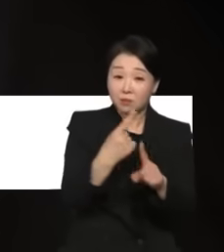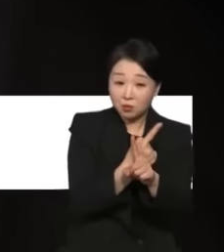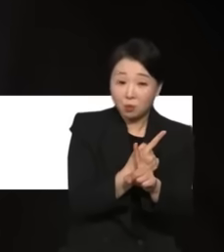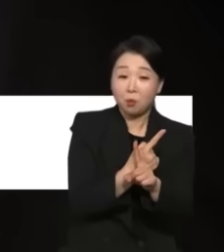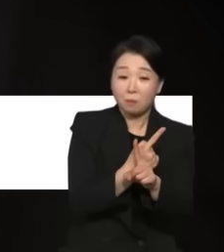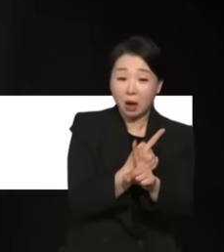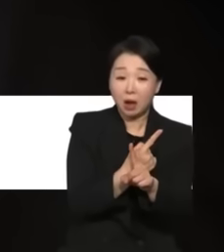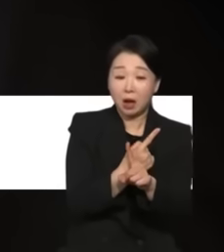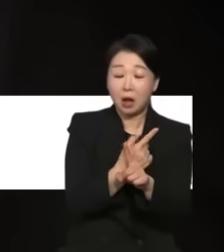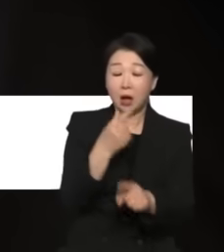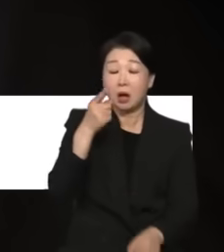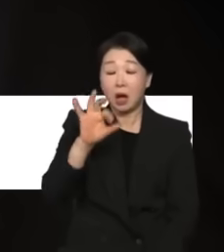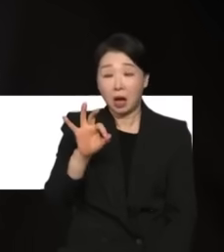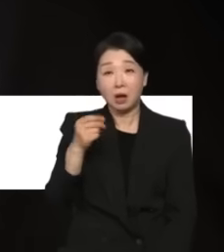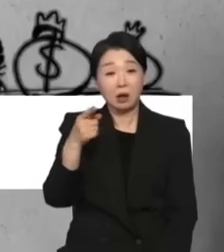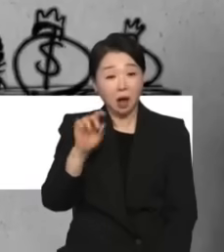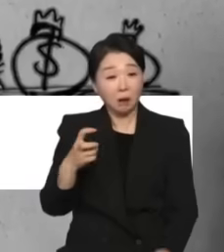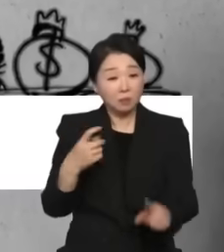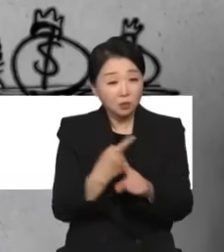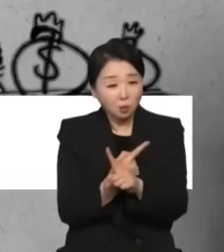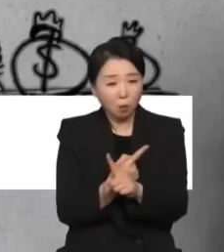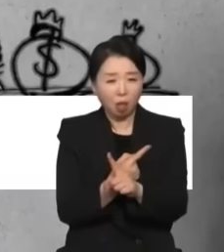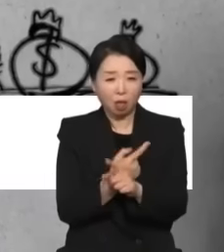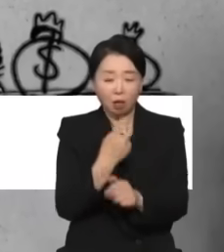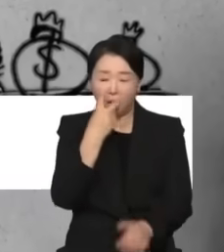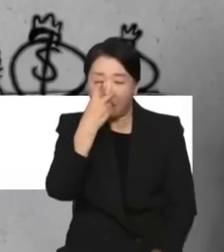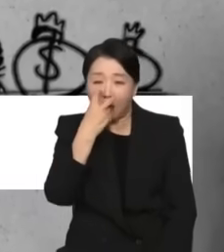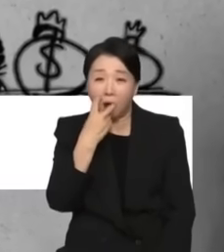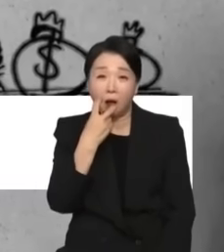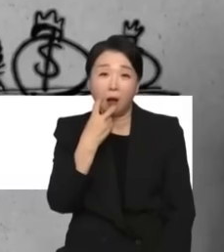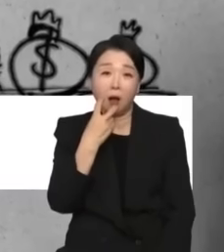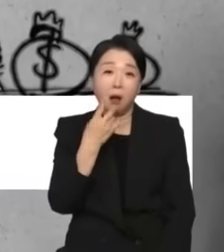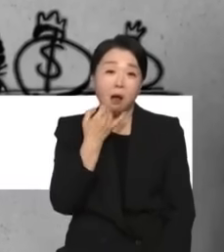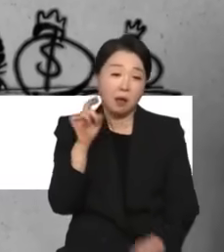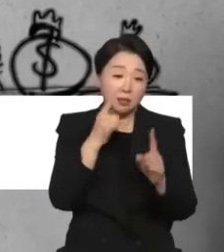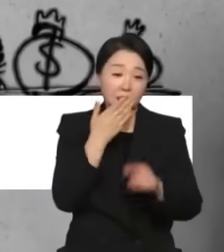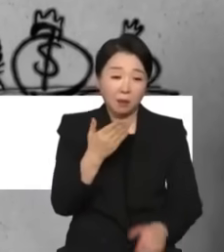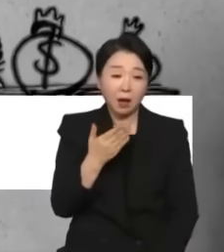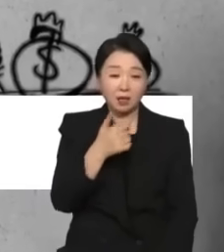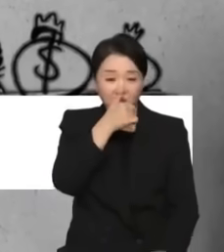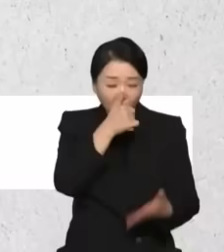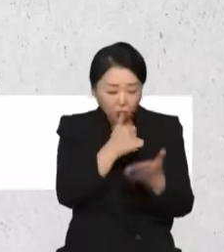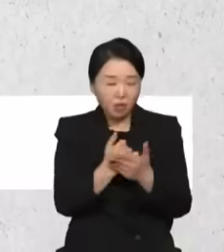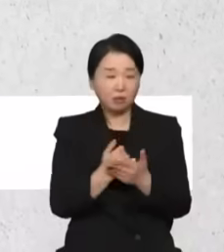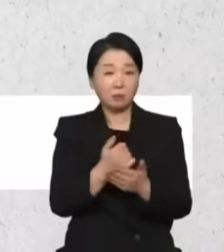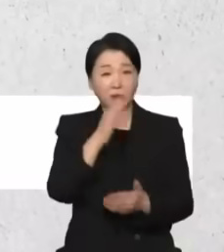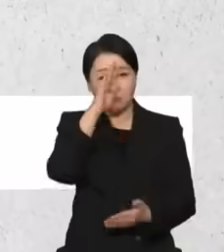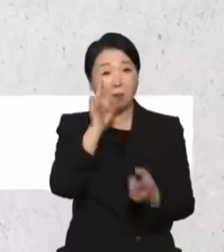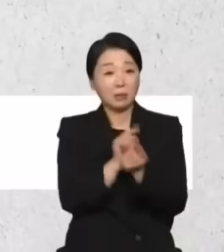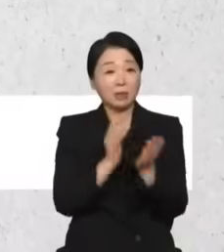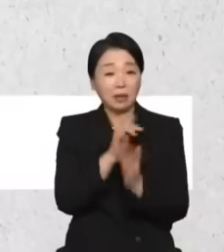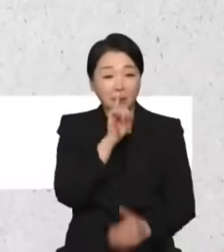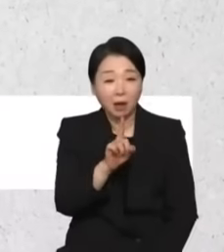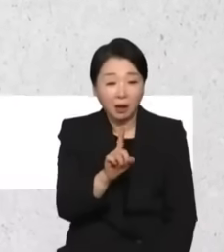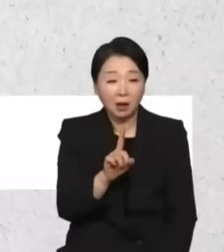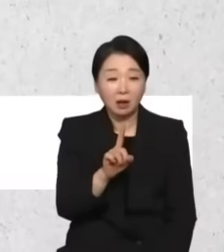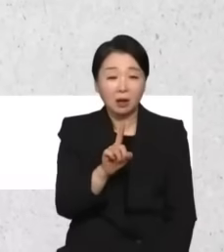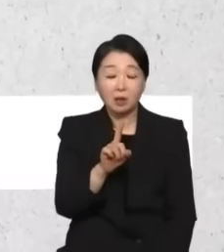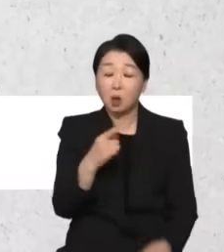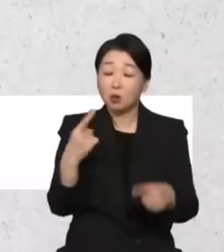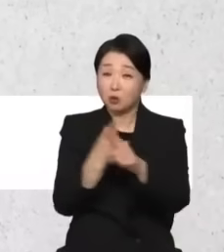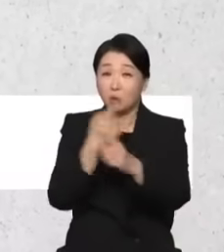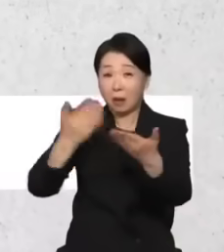계속 해야 하는데 당연히 상식적인 건데 아, 네 죄 때문에 네가 아픈 거다 이러면서 또 항암 받는 거 늦추고 못 받게